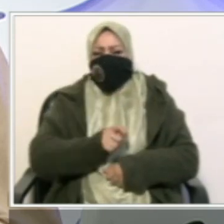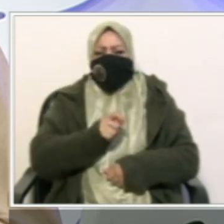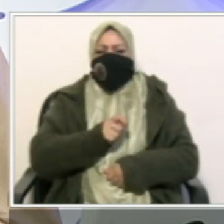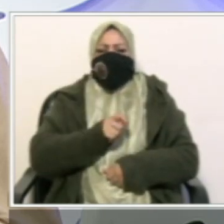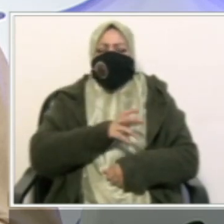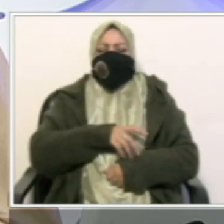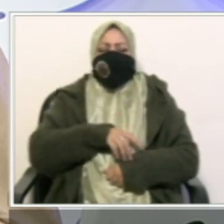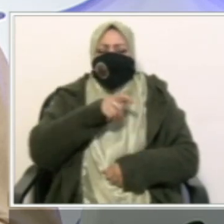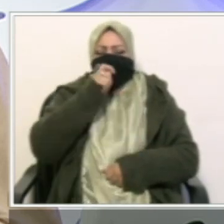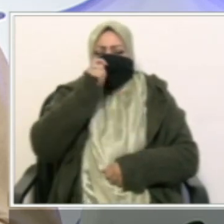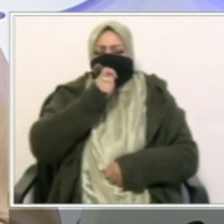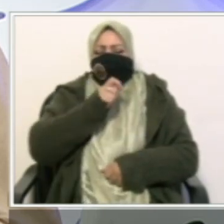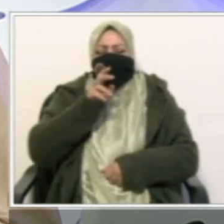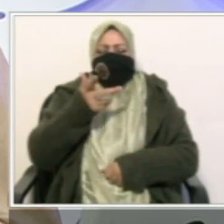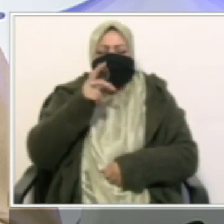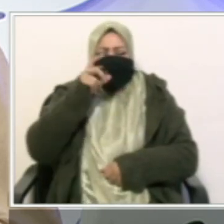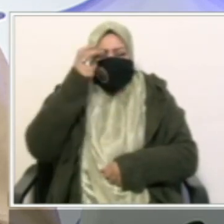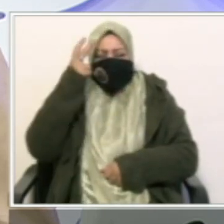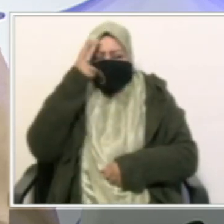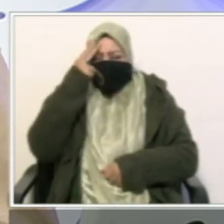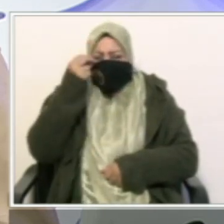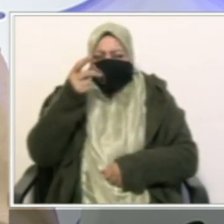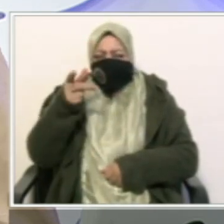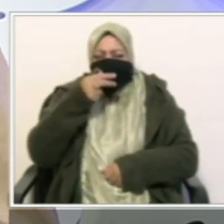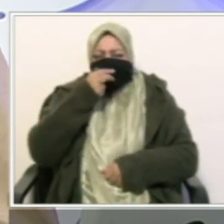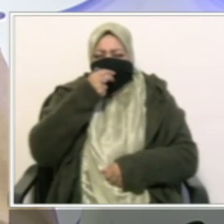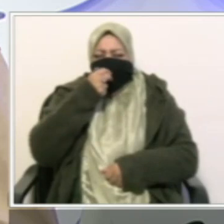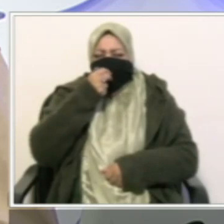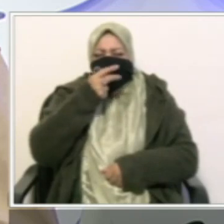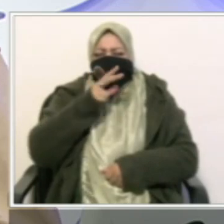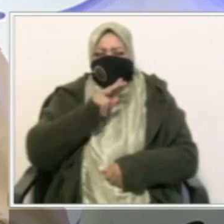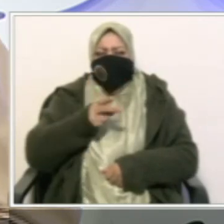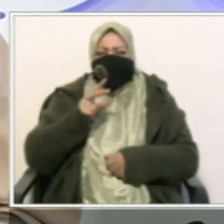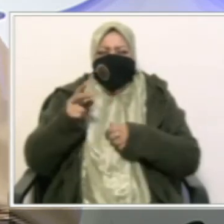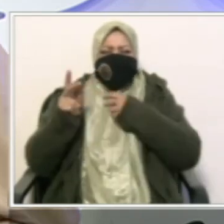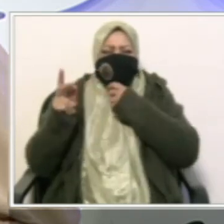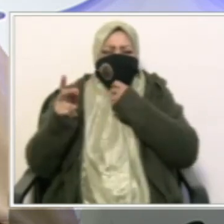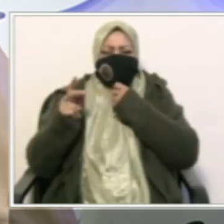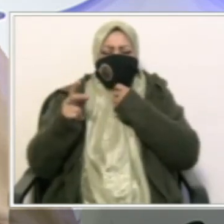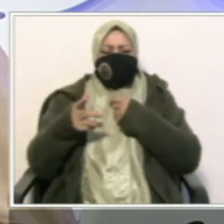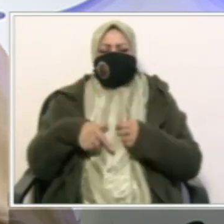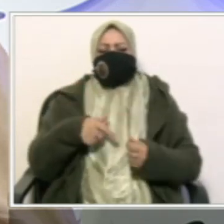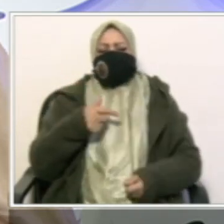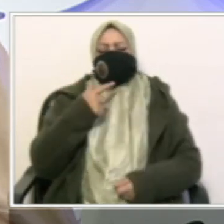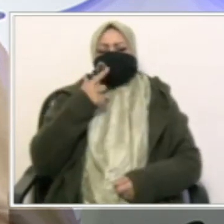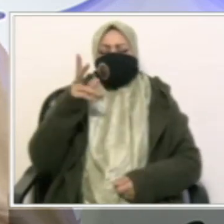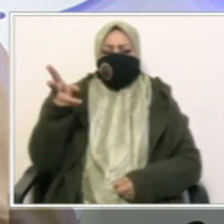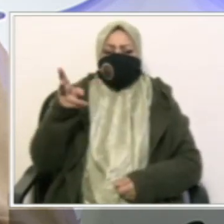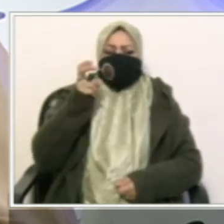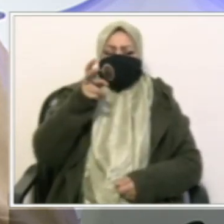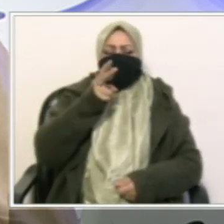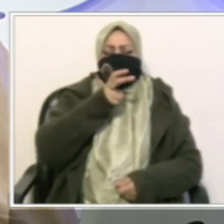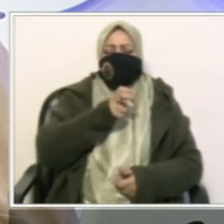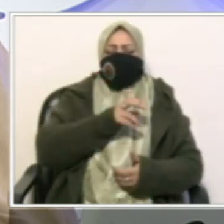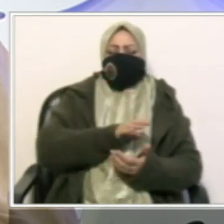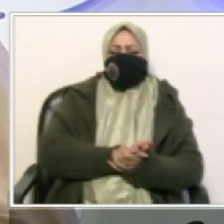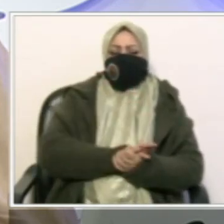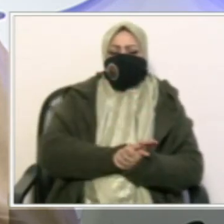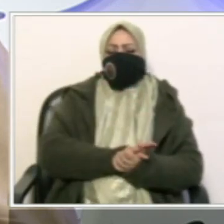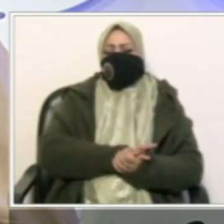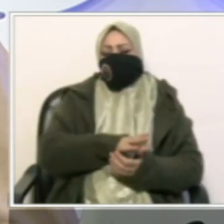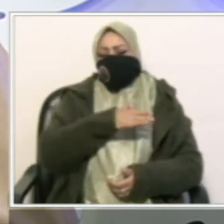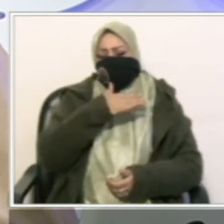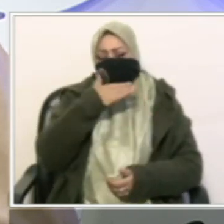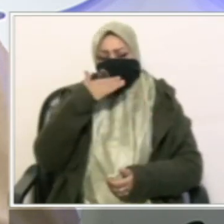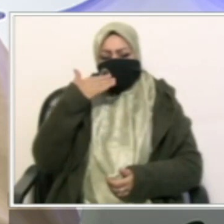وقضيتنا معهم معروفة معلومة لدى أهل الخير وأهل الحق ولدى